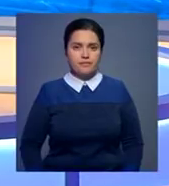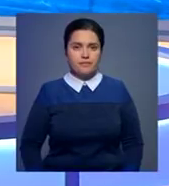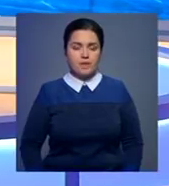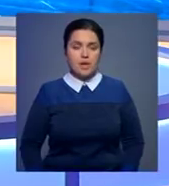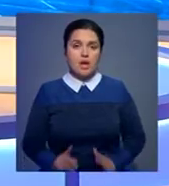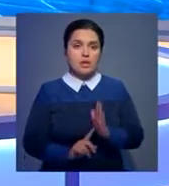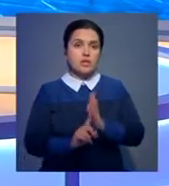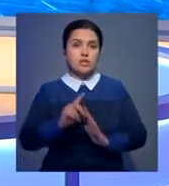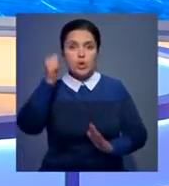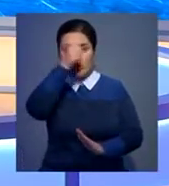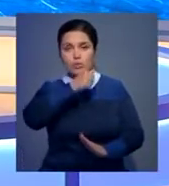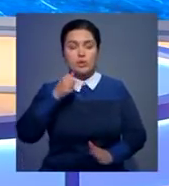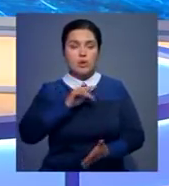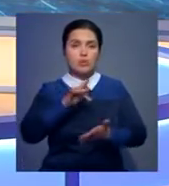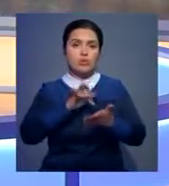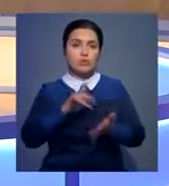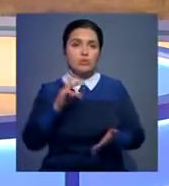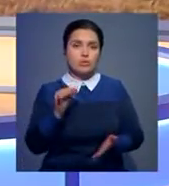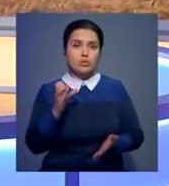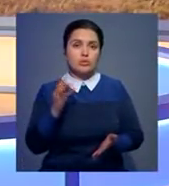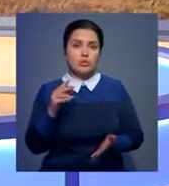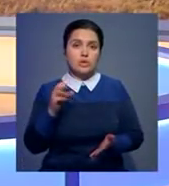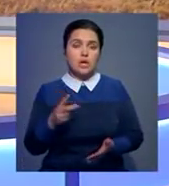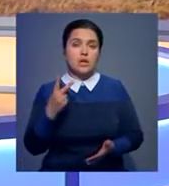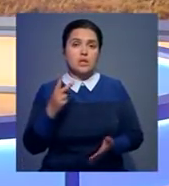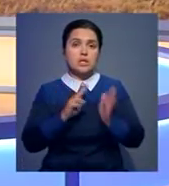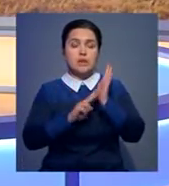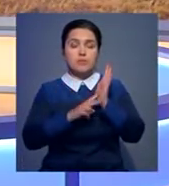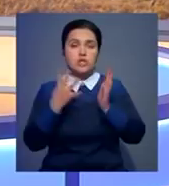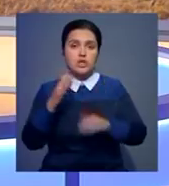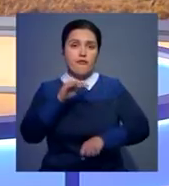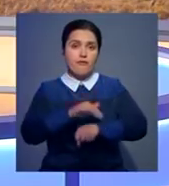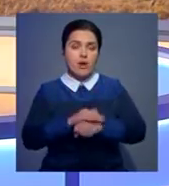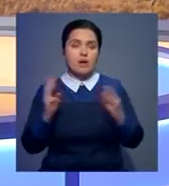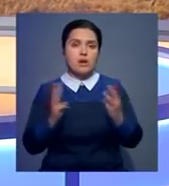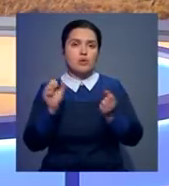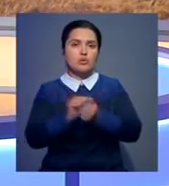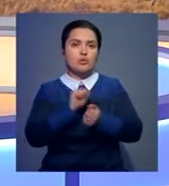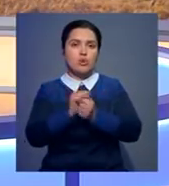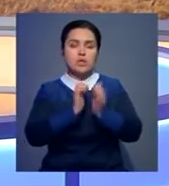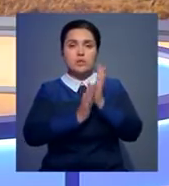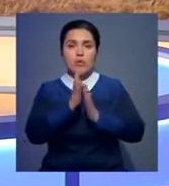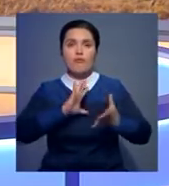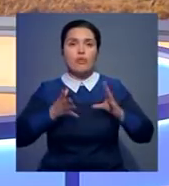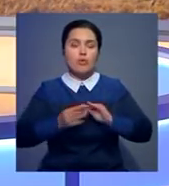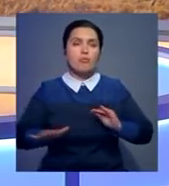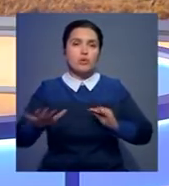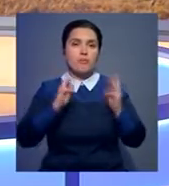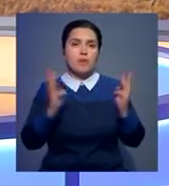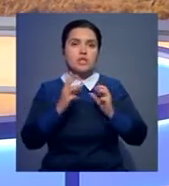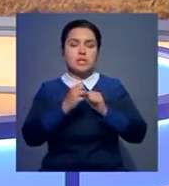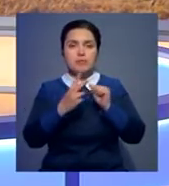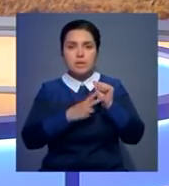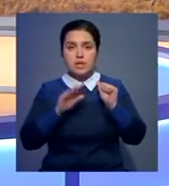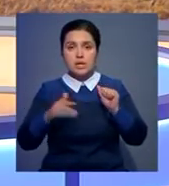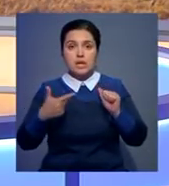С начала года в Нур-Султане зарегистрировали 74 факта горения сухостоя. Общая площадь пожаров в степях превысила 17 тысяч